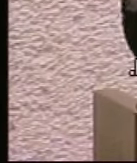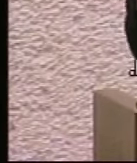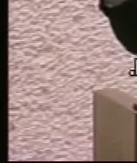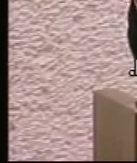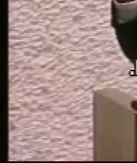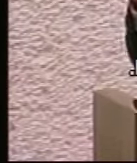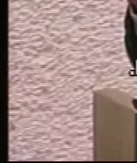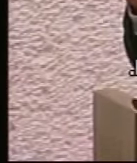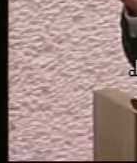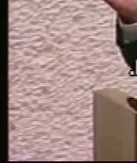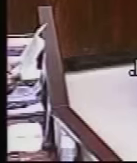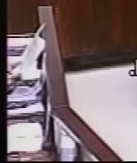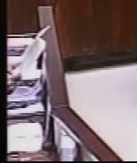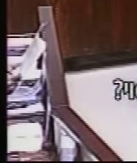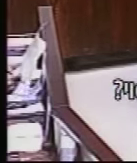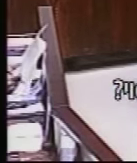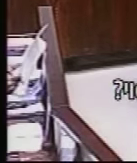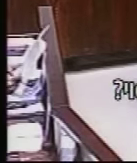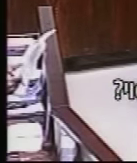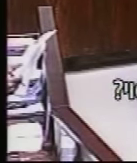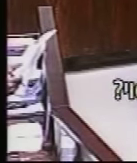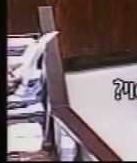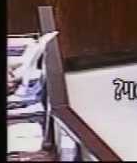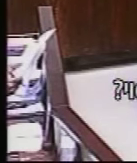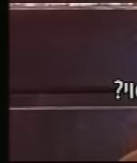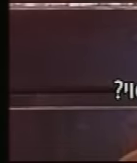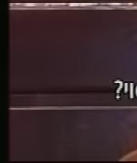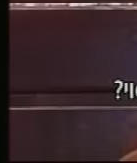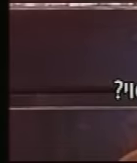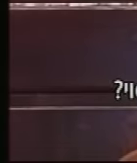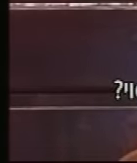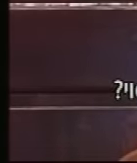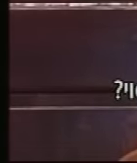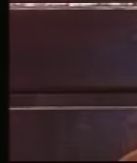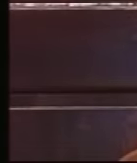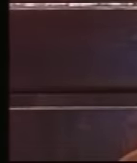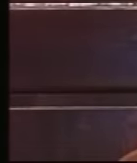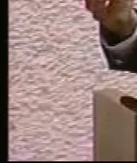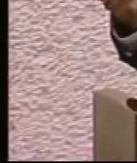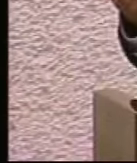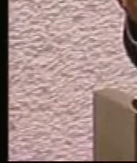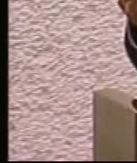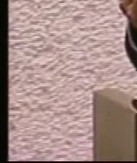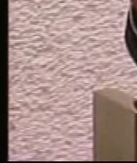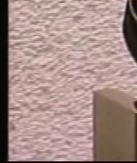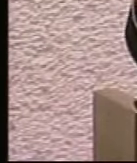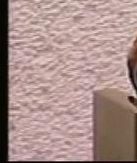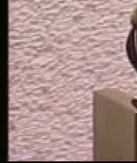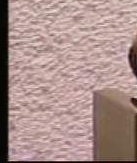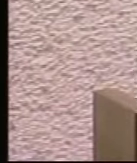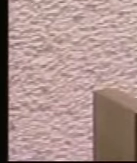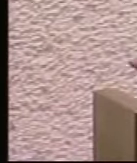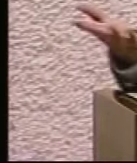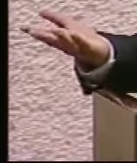אבל הוא תמיד מביא את שני הצדדים. מה גבול חופש הביטוי מול חופש השיסוי? האם זה יעורר